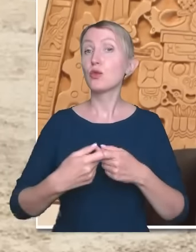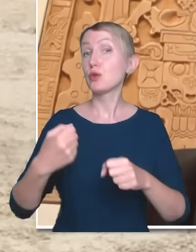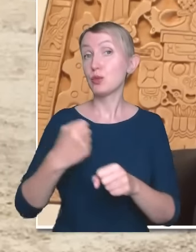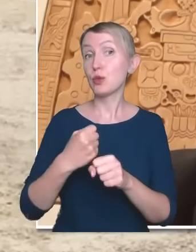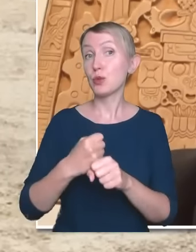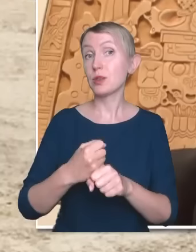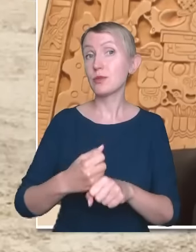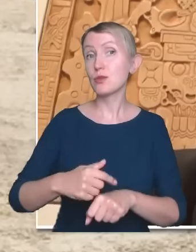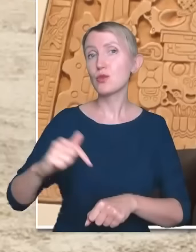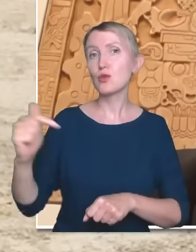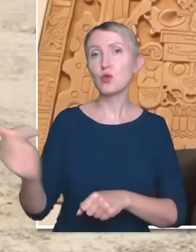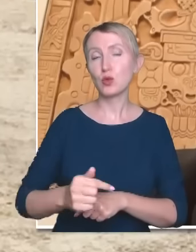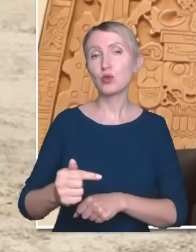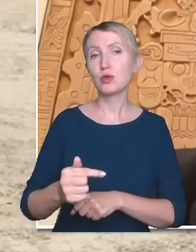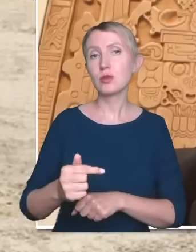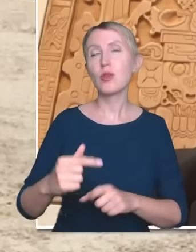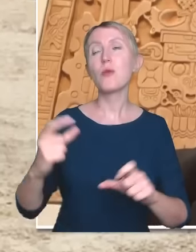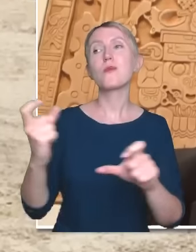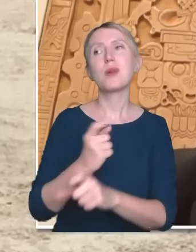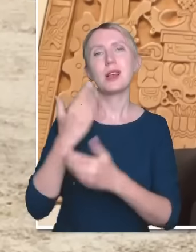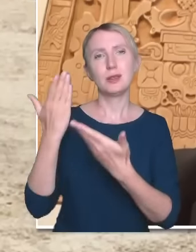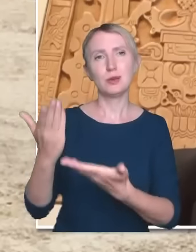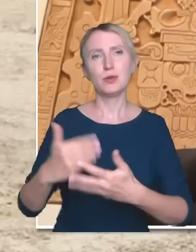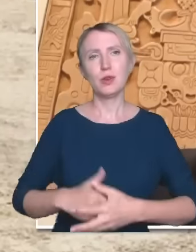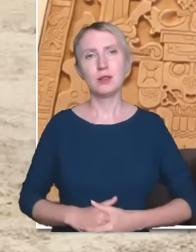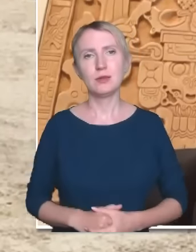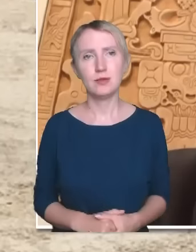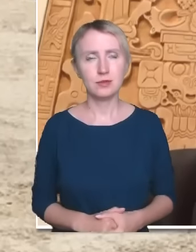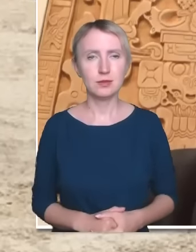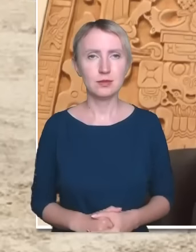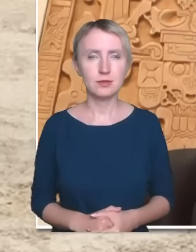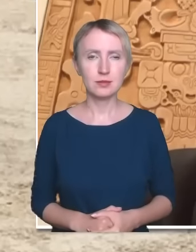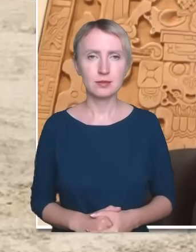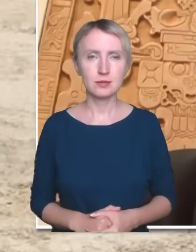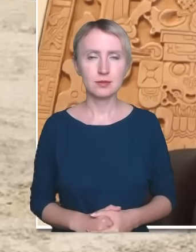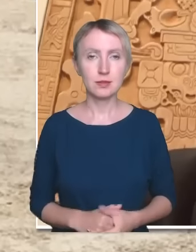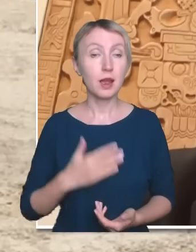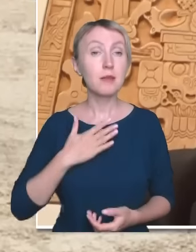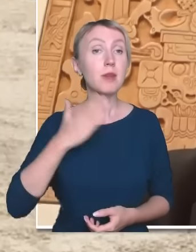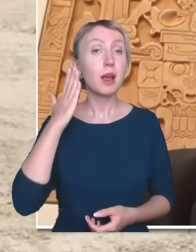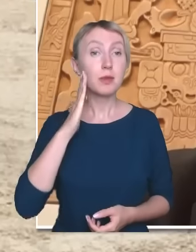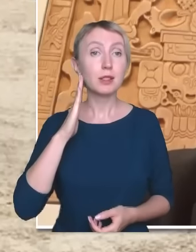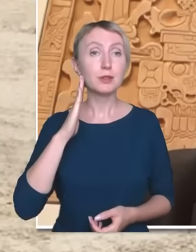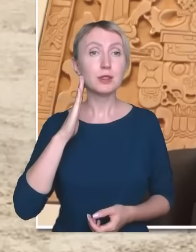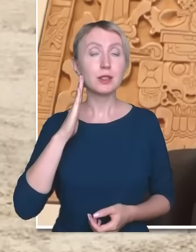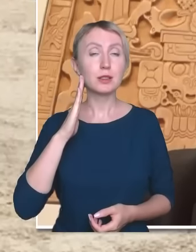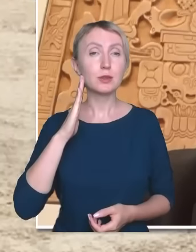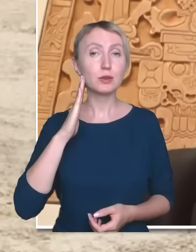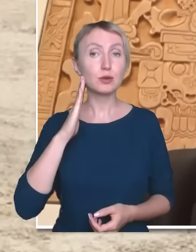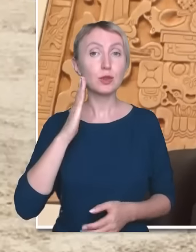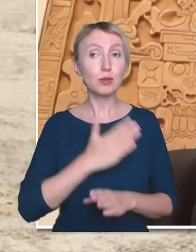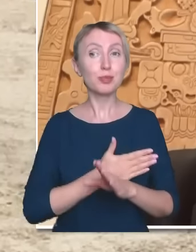być po stronie państwa. I mam nadzieję, że popchnie to